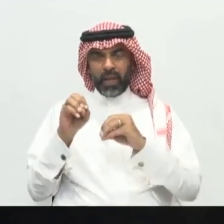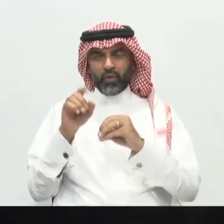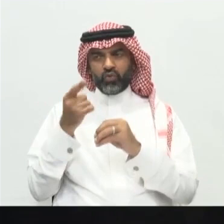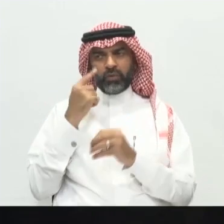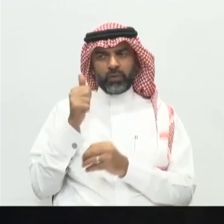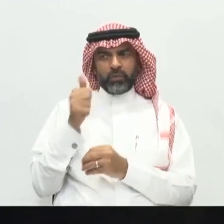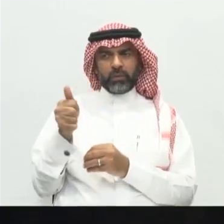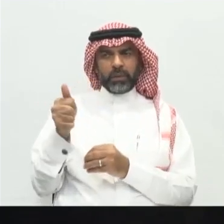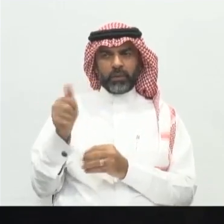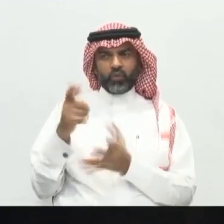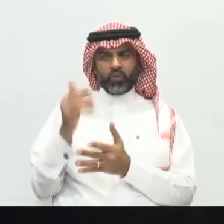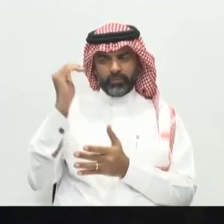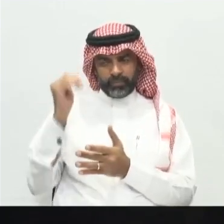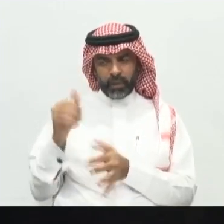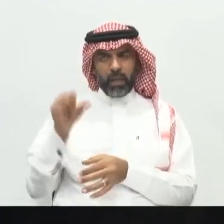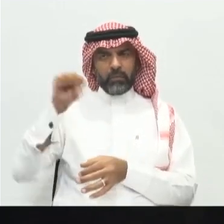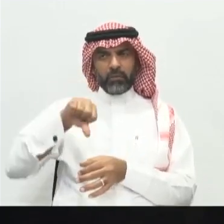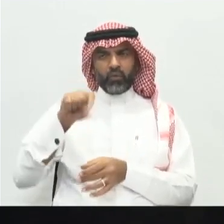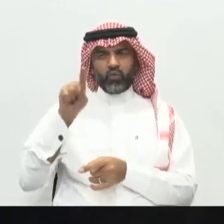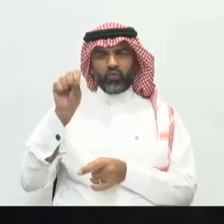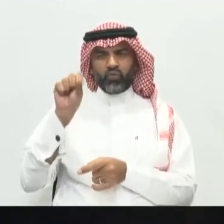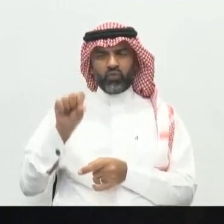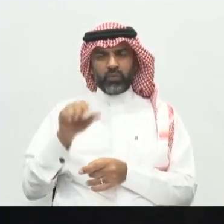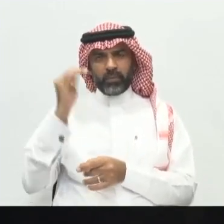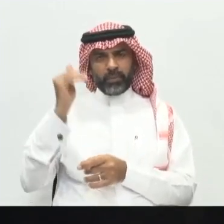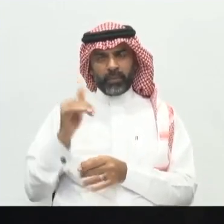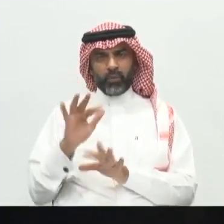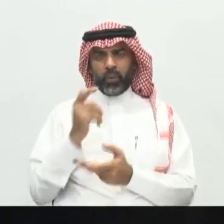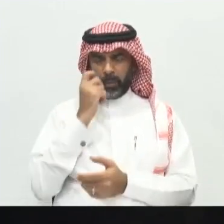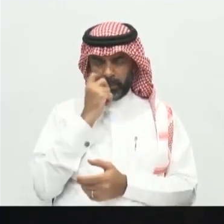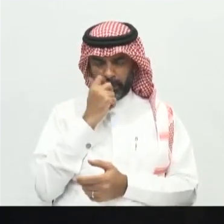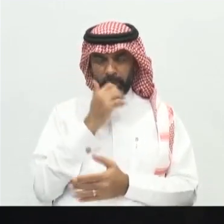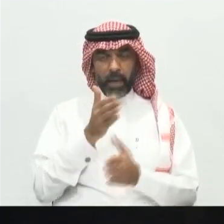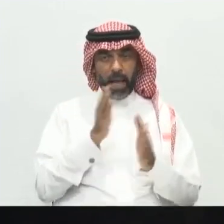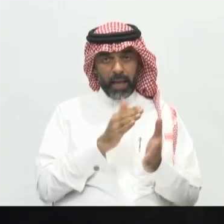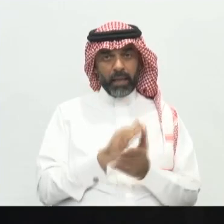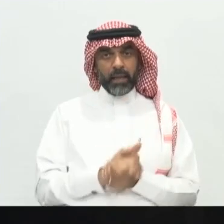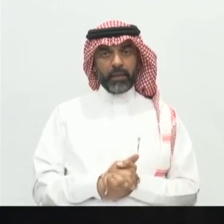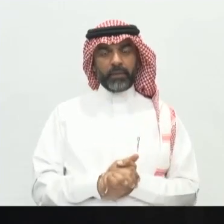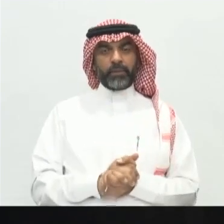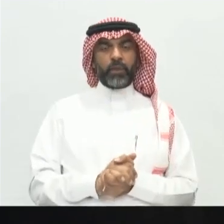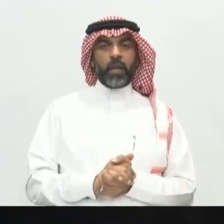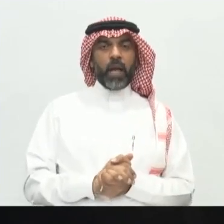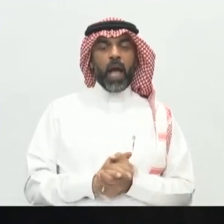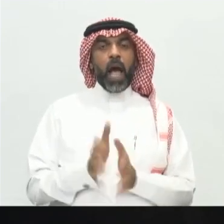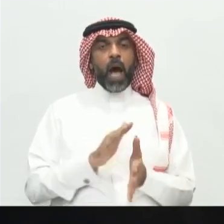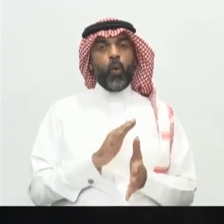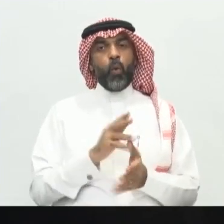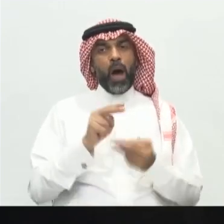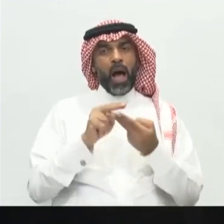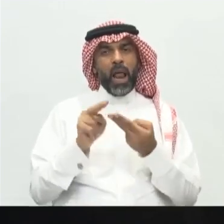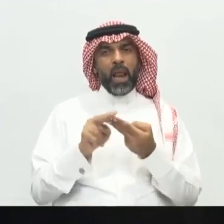وضعها اما في جدول او نقوم بتقسيم التقرير الى عده نقاط نقاط نقاط خاصه بخوارزم حل القوى المفرطه او